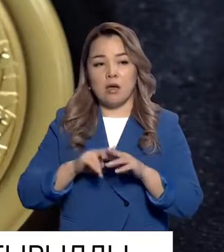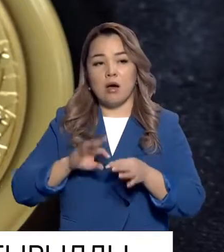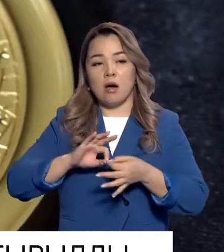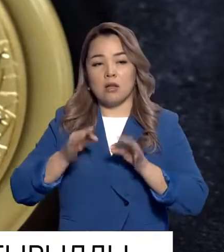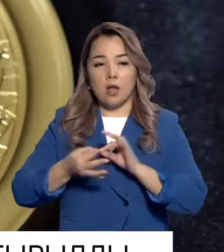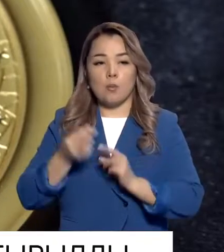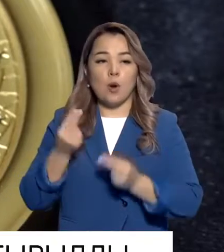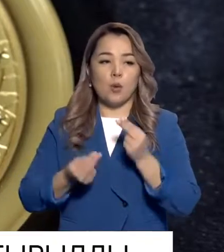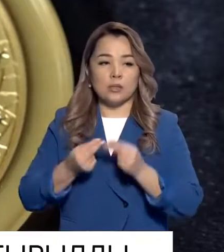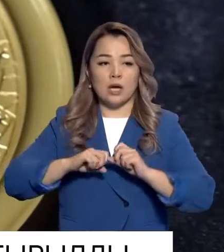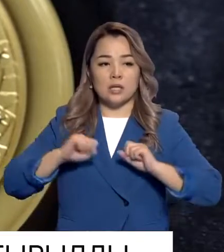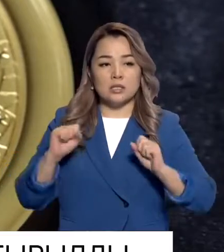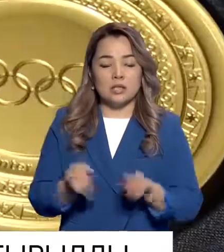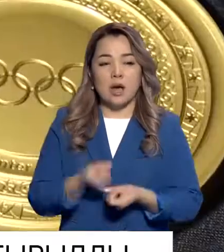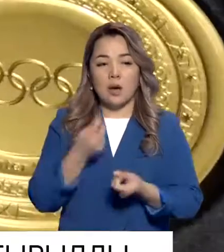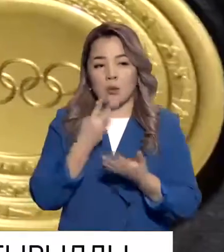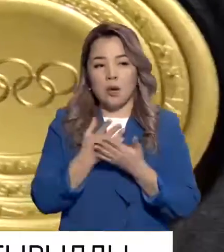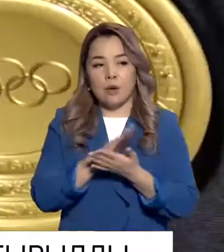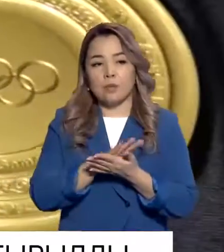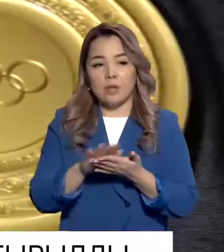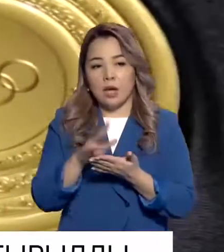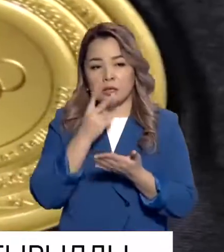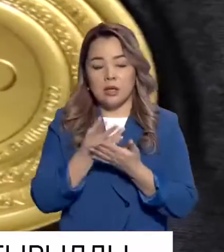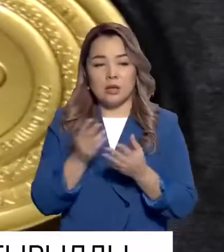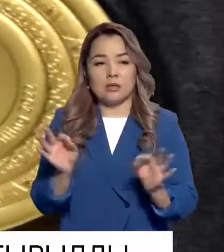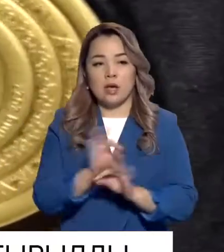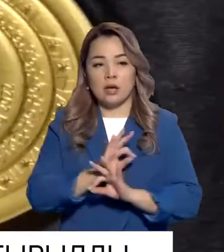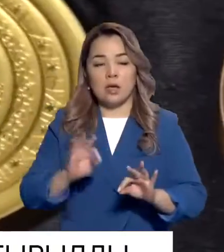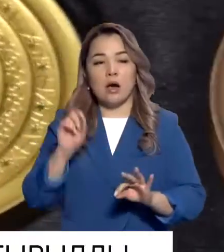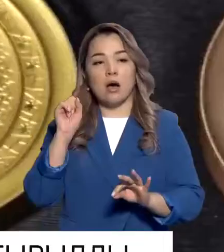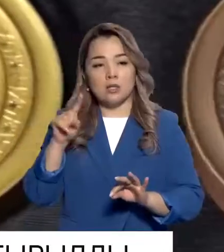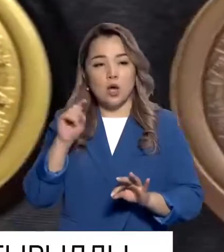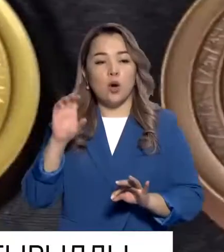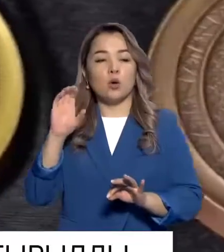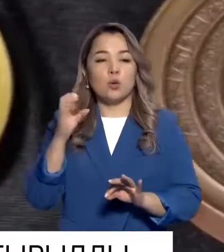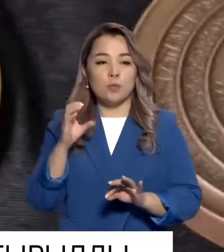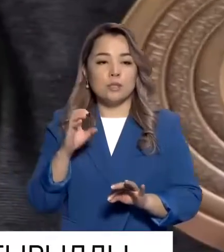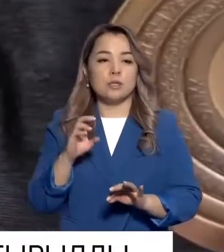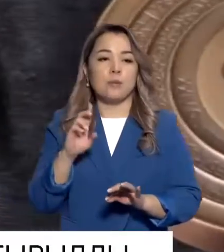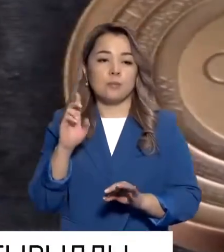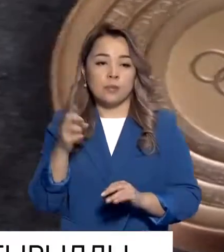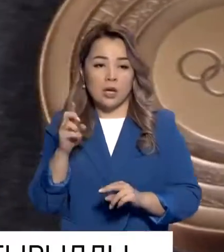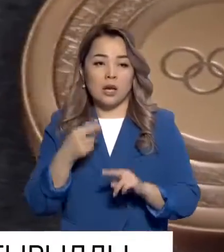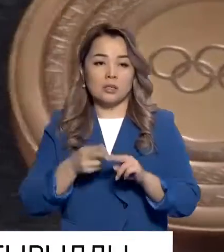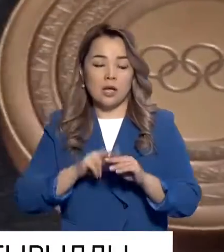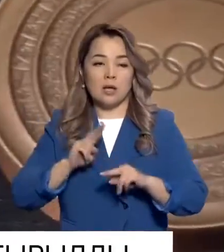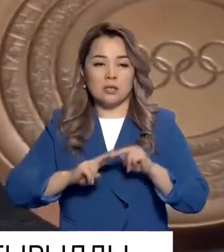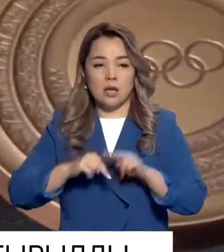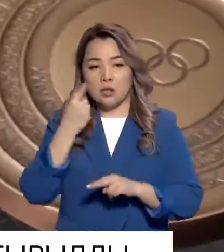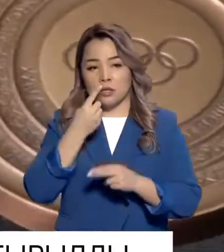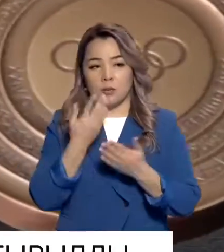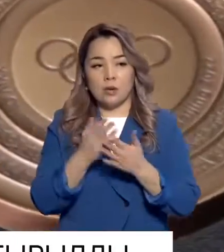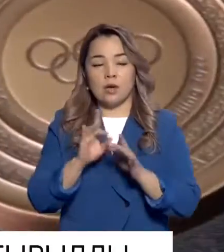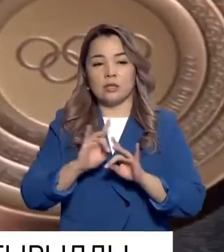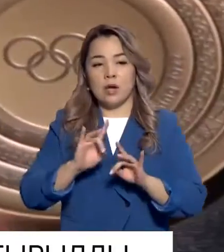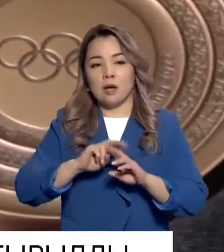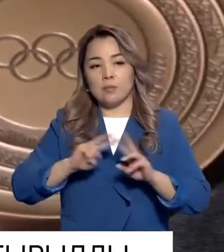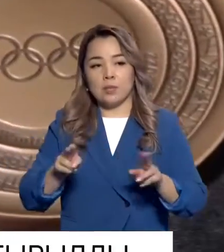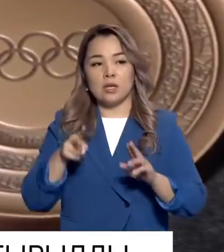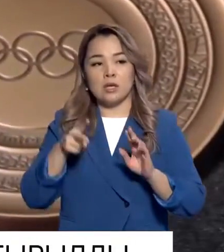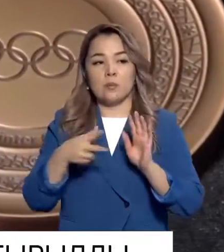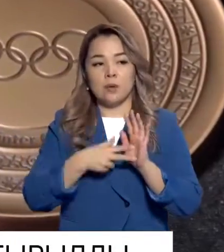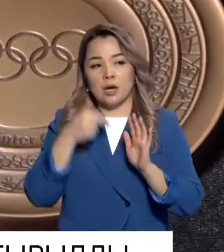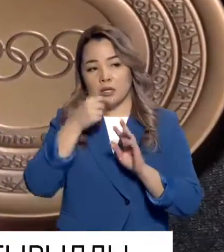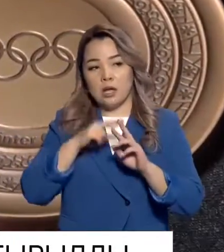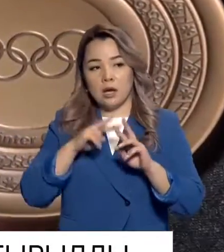ақ ойындардың кереметін сипаттайды. Алтын, күміс және қола жүлденің пішіні мен келбеті 2008 жылы